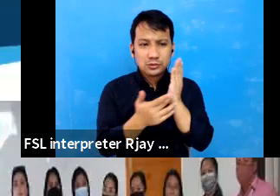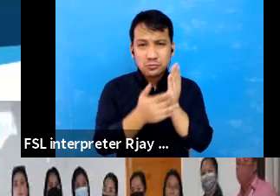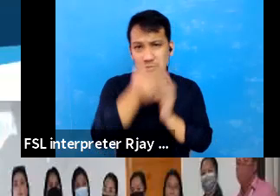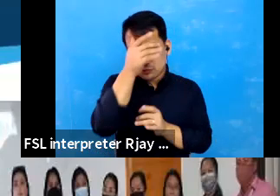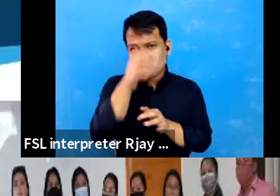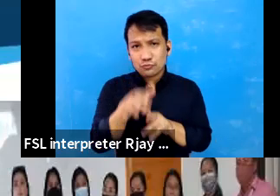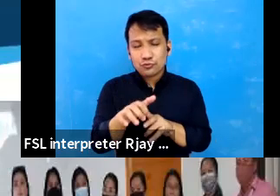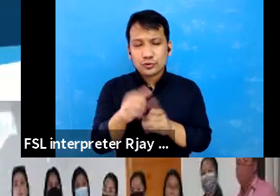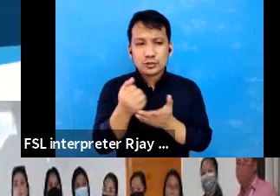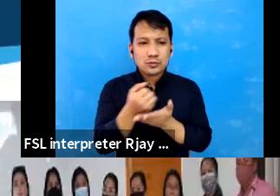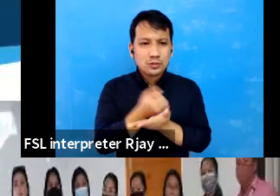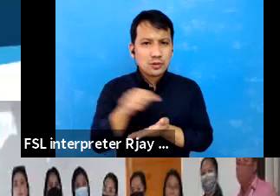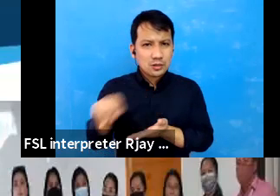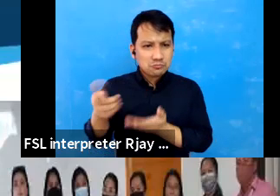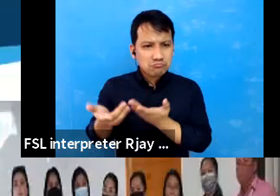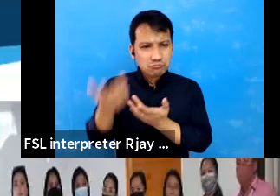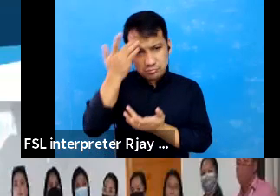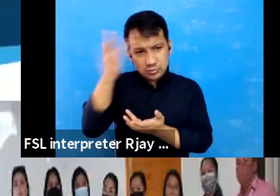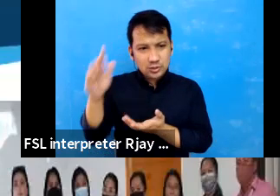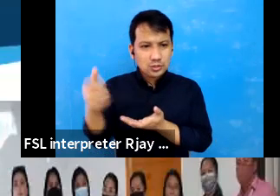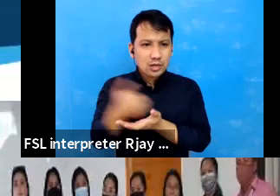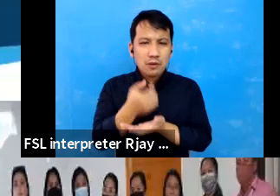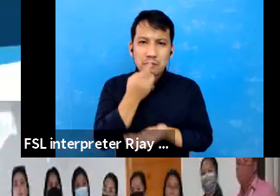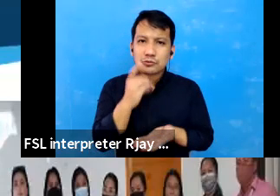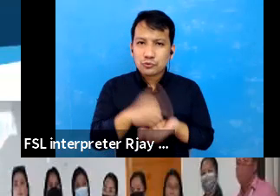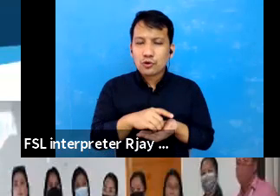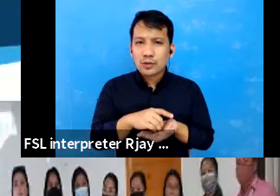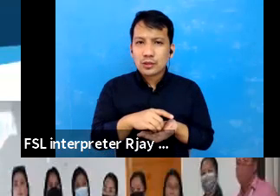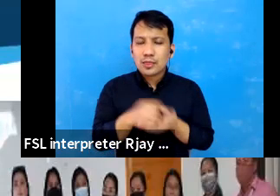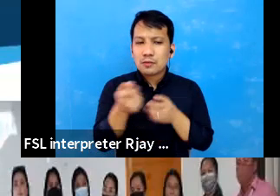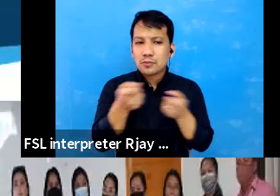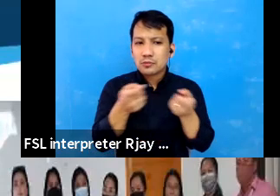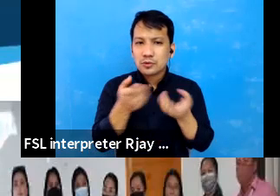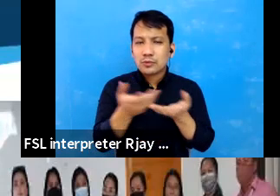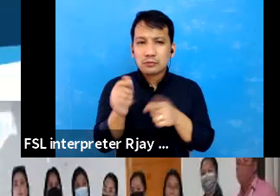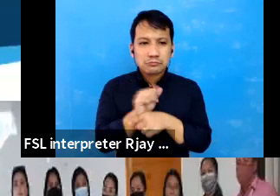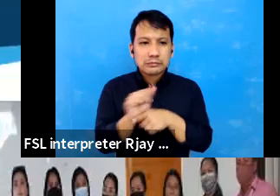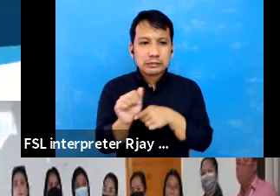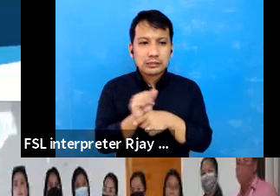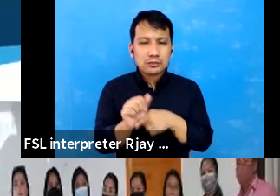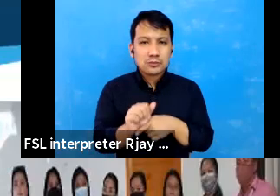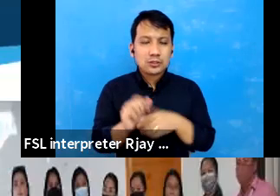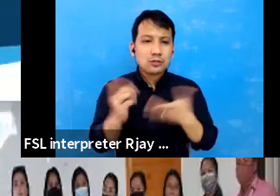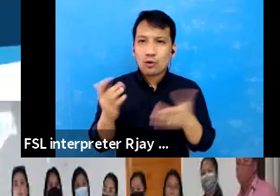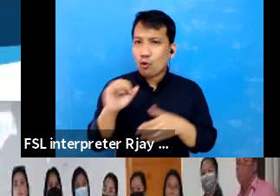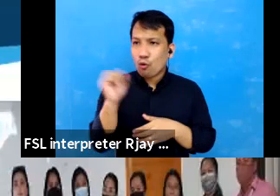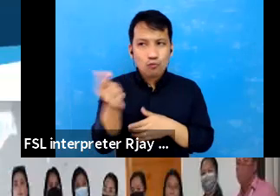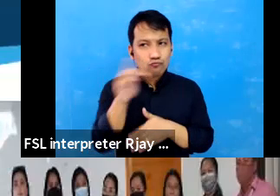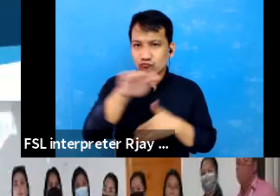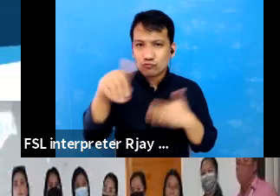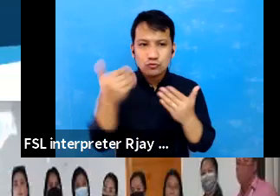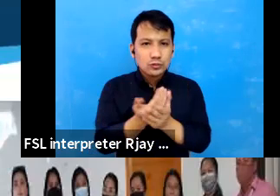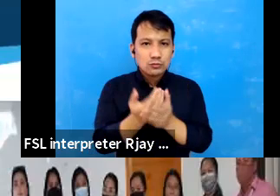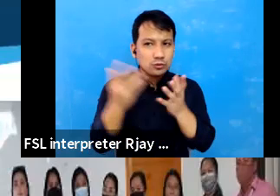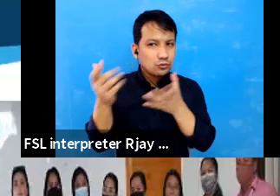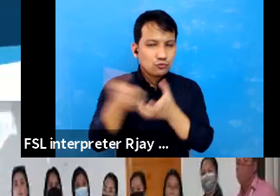literate, sila ang magaling sa pag-document at pag-facilitate ng training at accomplishment, kaya sila ang tamang